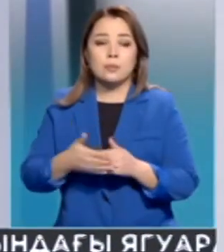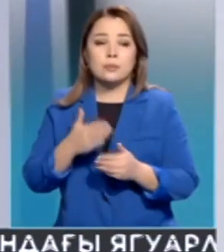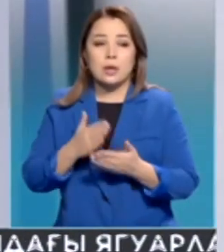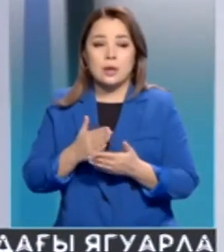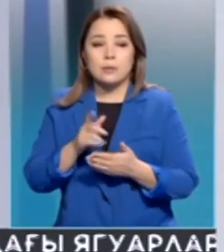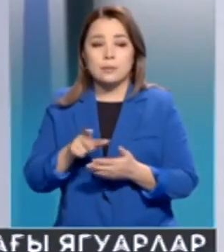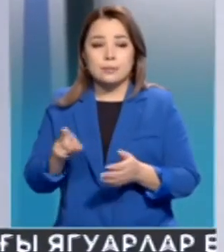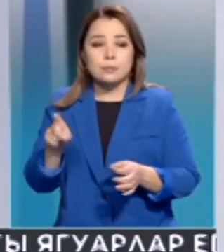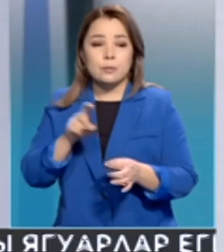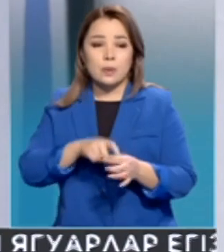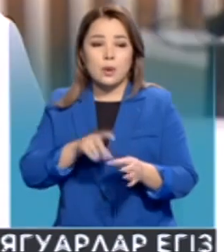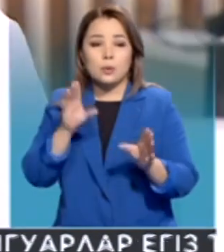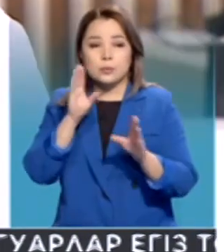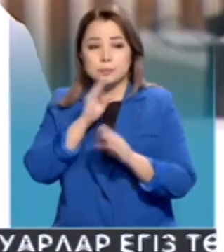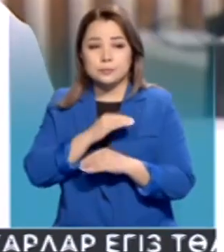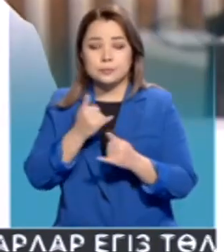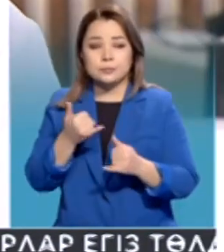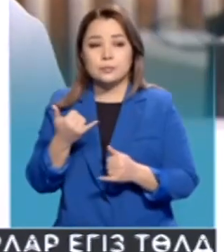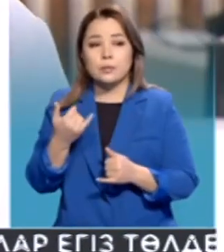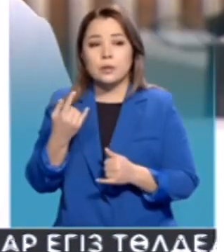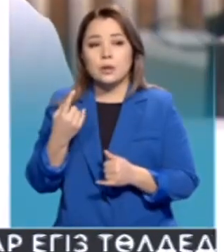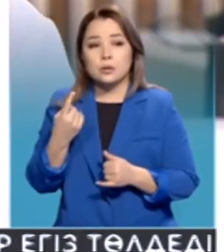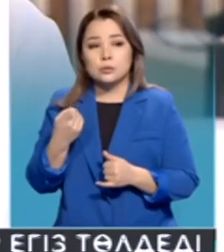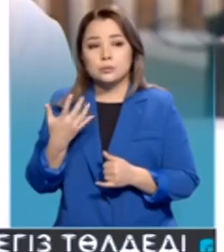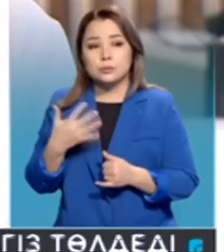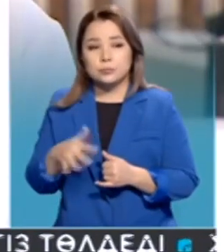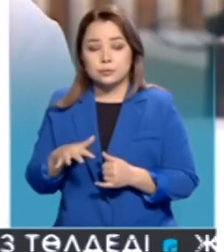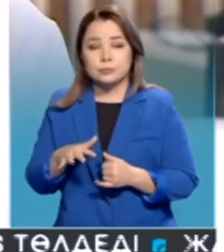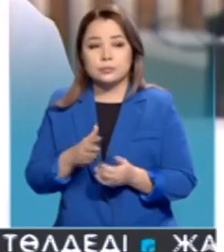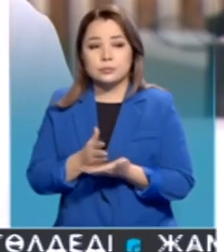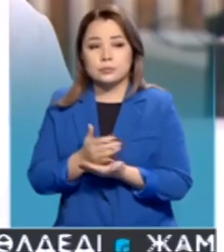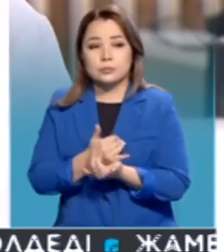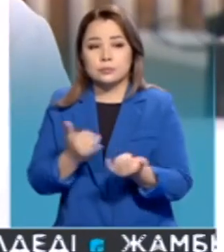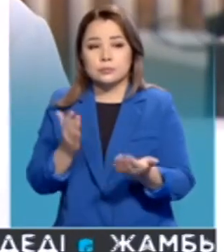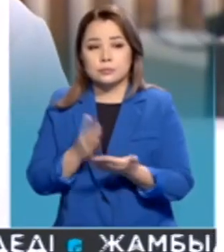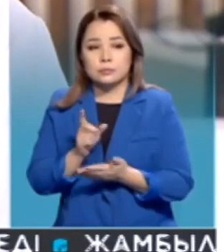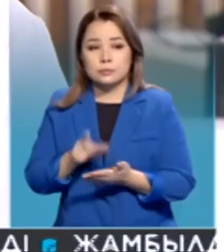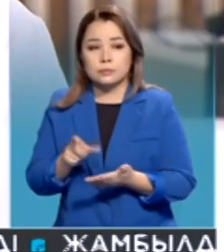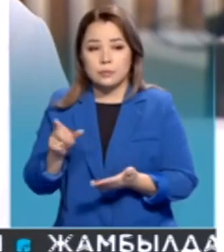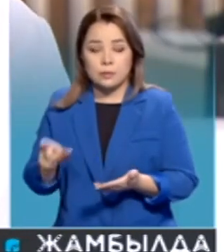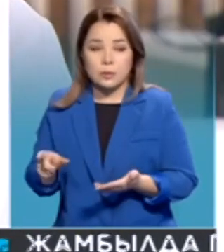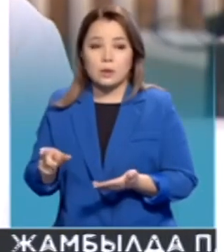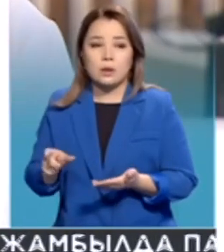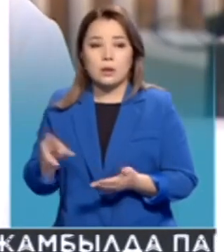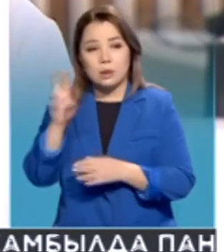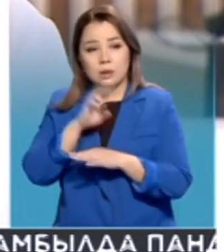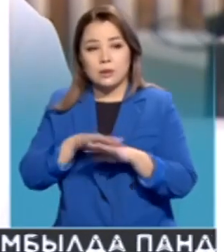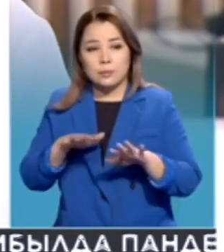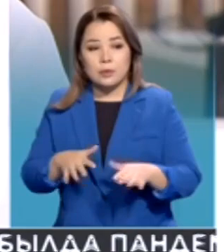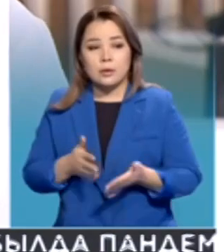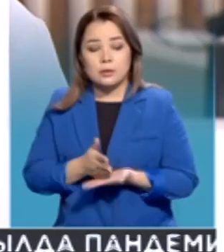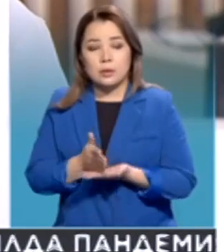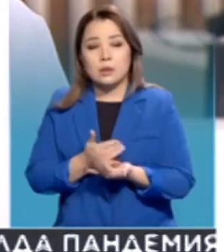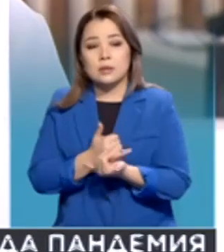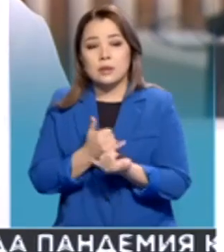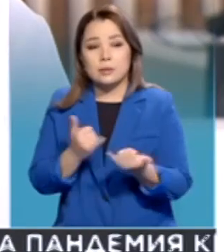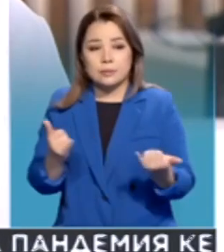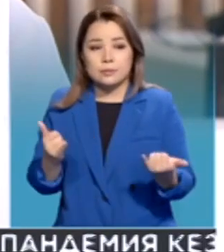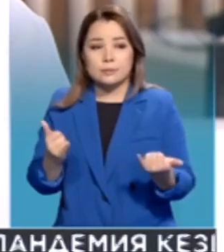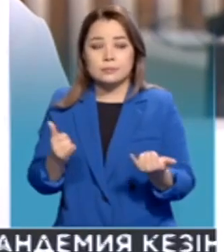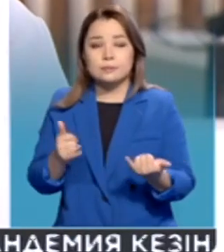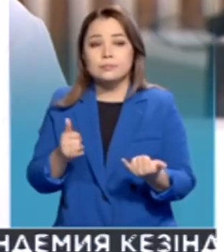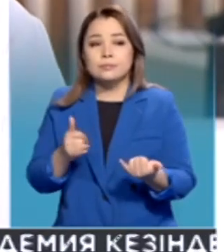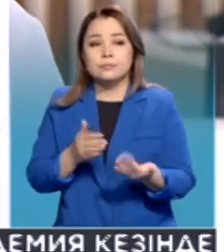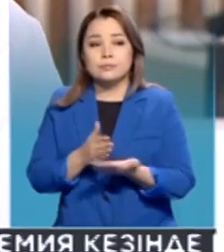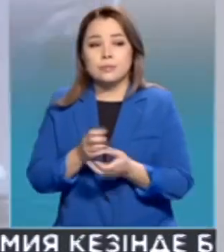адам тіркеліп үлгерді. 50-ден астам қызмет көрсетеді. Еліміз үшін